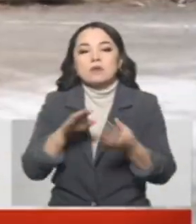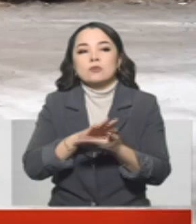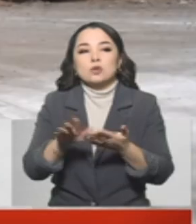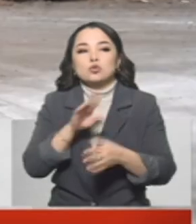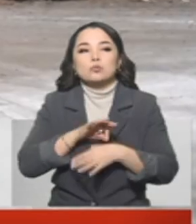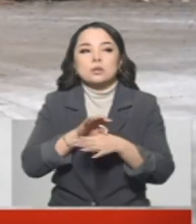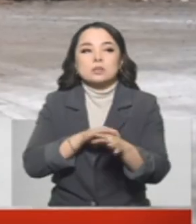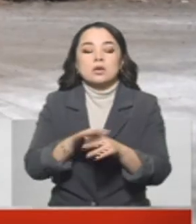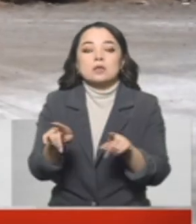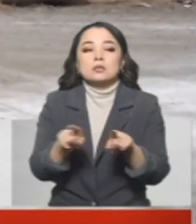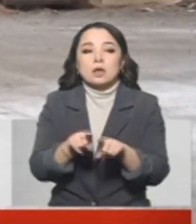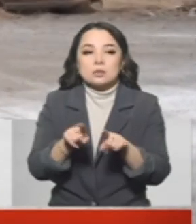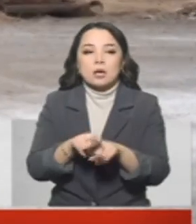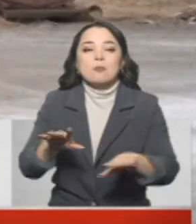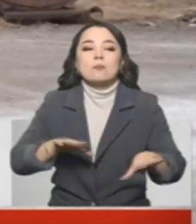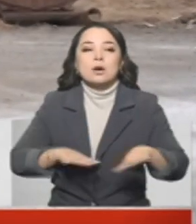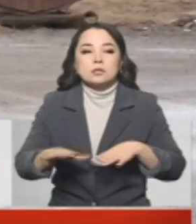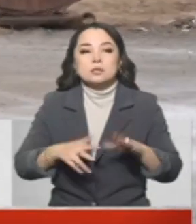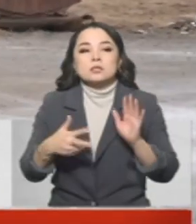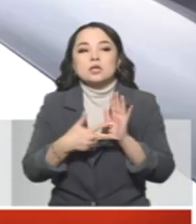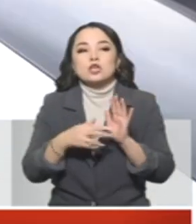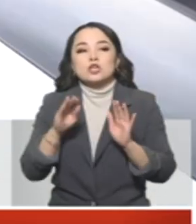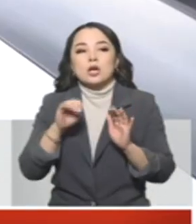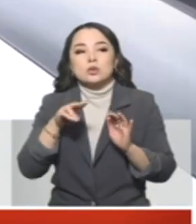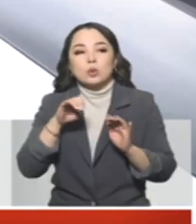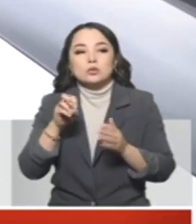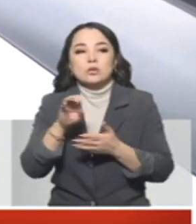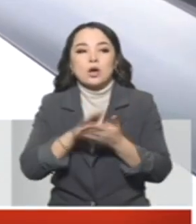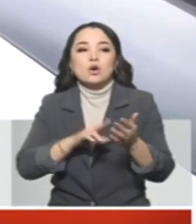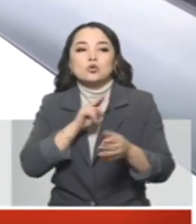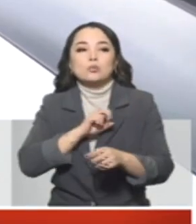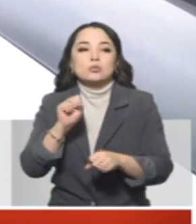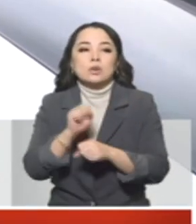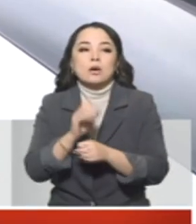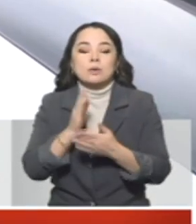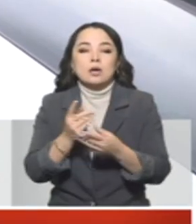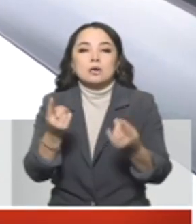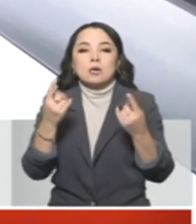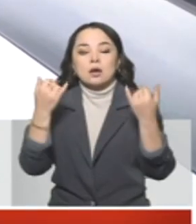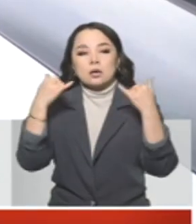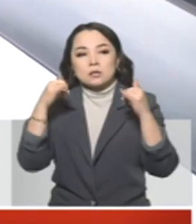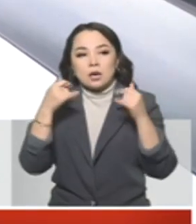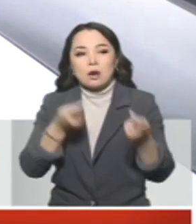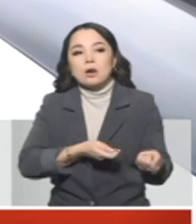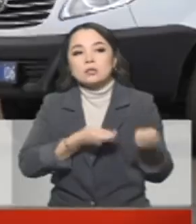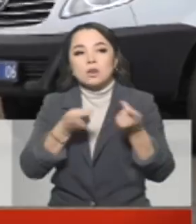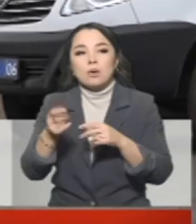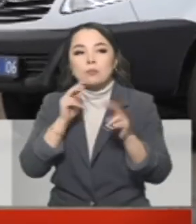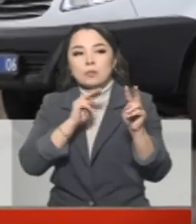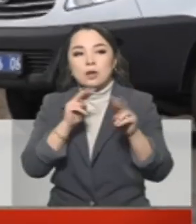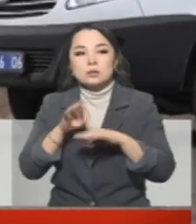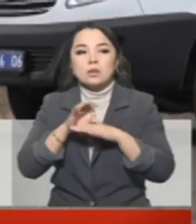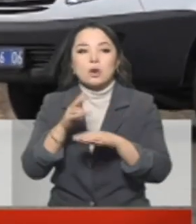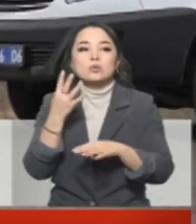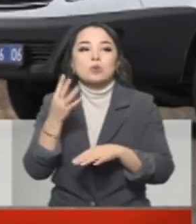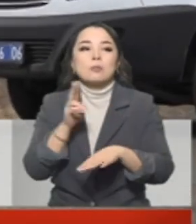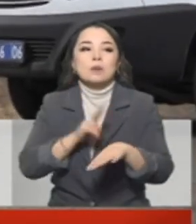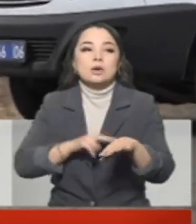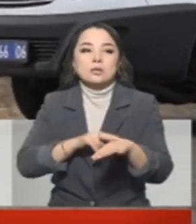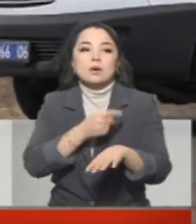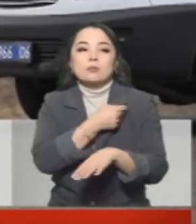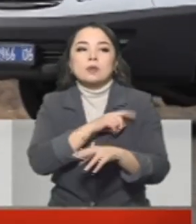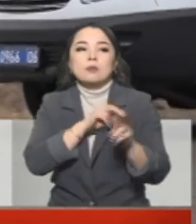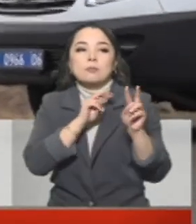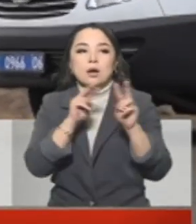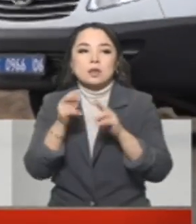жұмыстары жүргізілгенімен базар 8 желтоқсанға дейін жұмысын тоқтатты. Ірі қара мал әкелуді бақылау үшін 4 полиция және